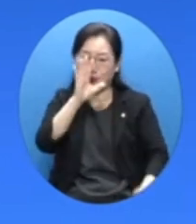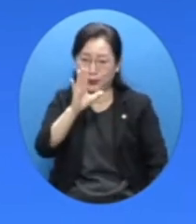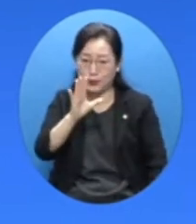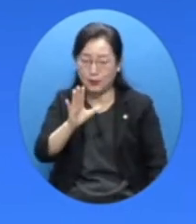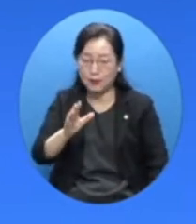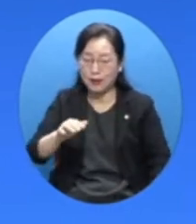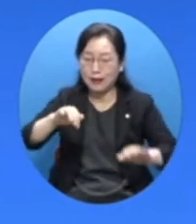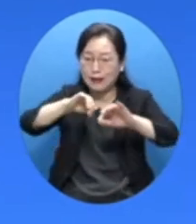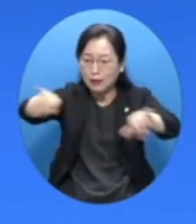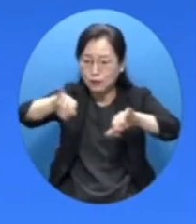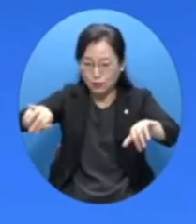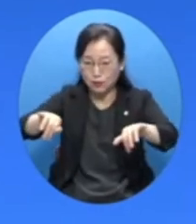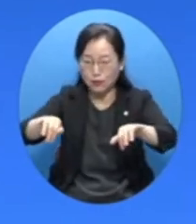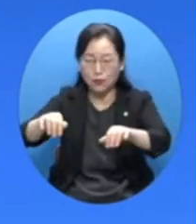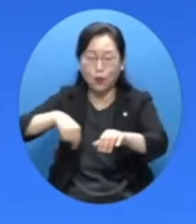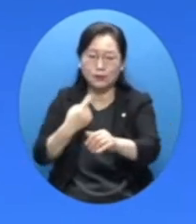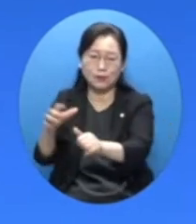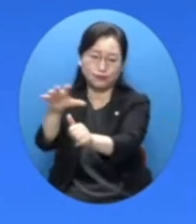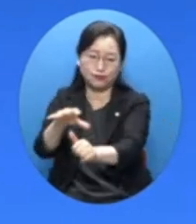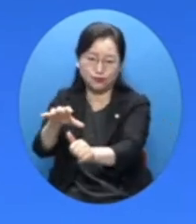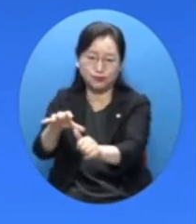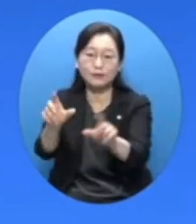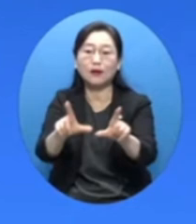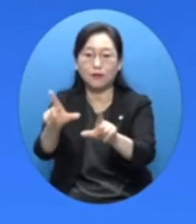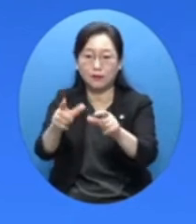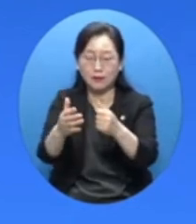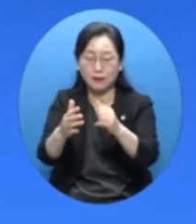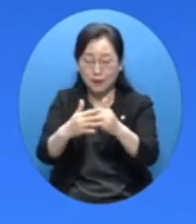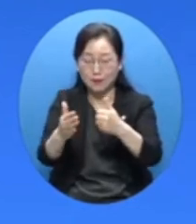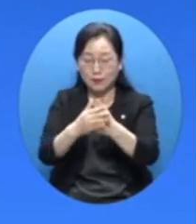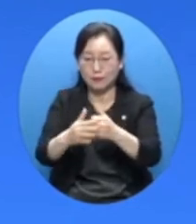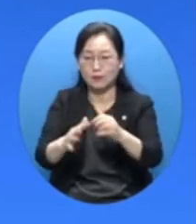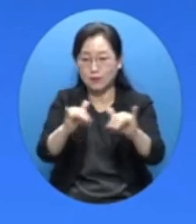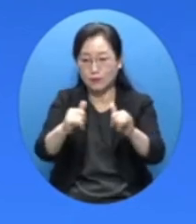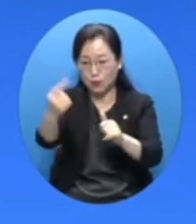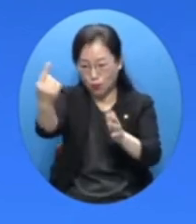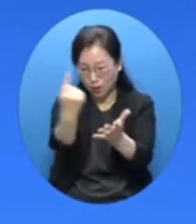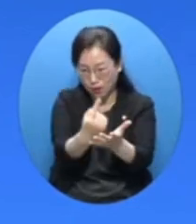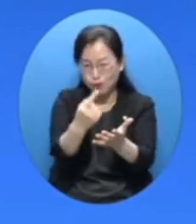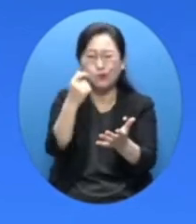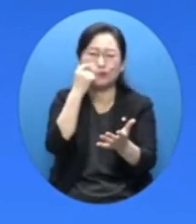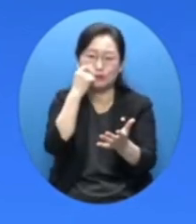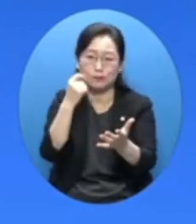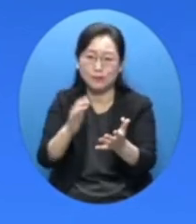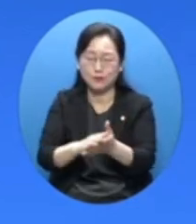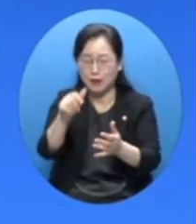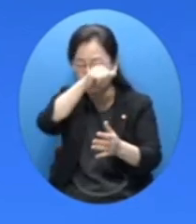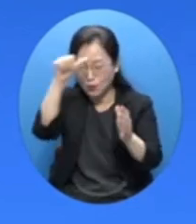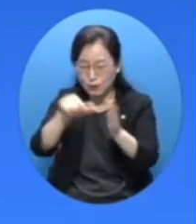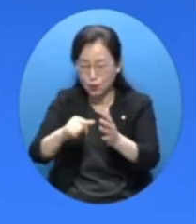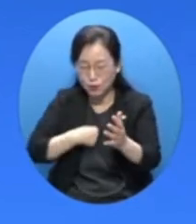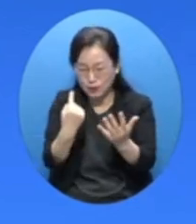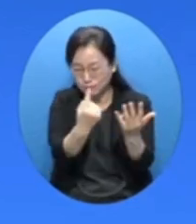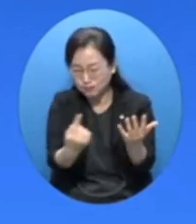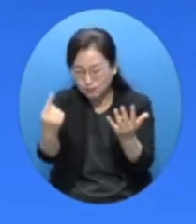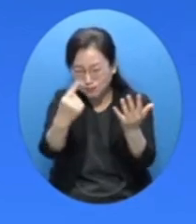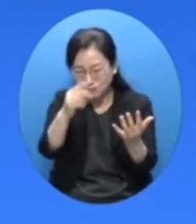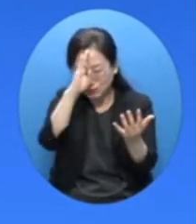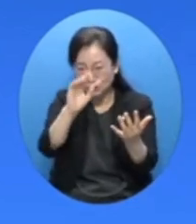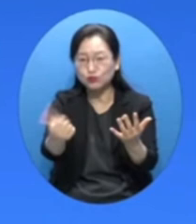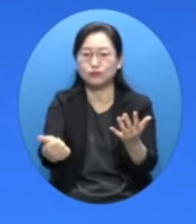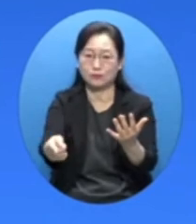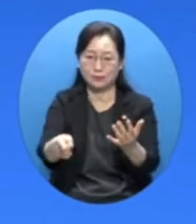했습니다 그래서 사람들에게 나타나질 못하고 격리를 살다 그냥 평생 외롭게 병들어 죽었습니다